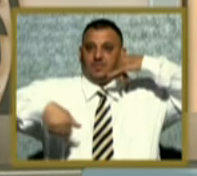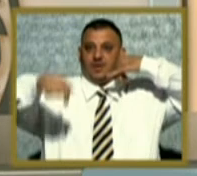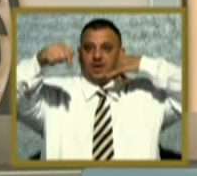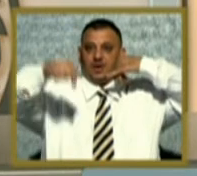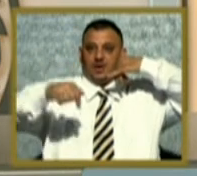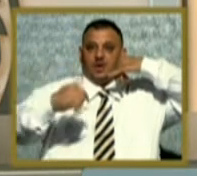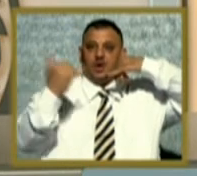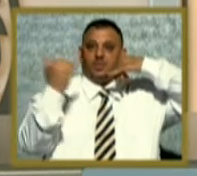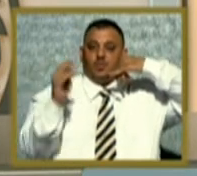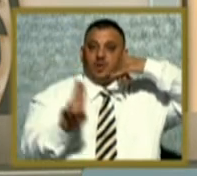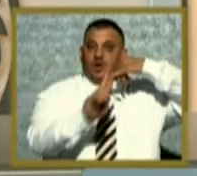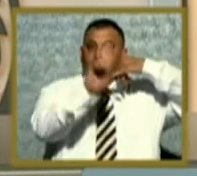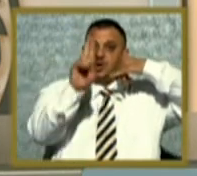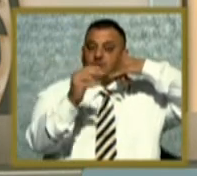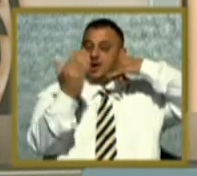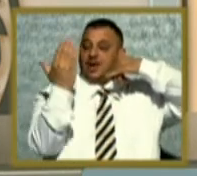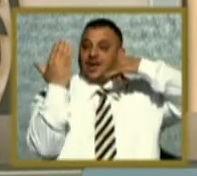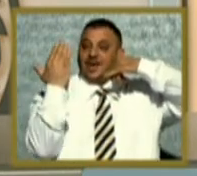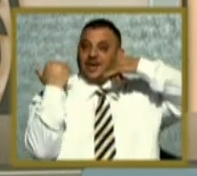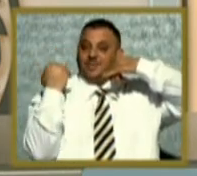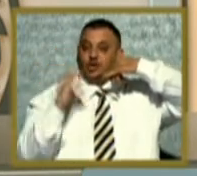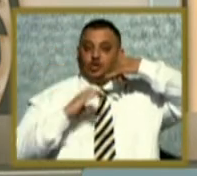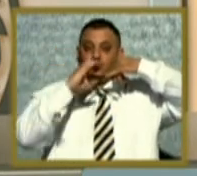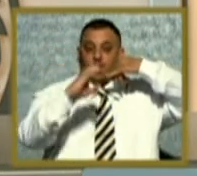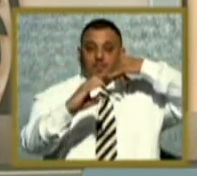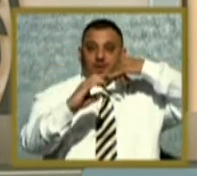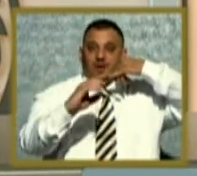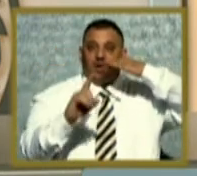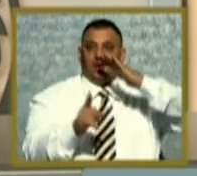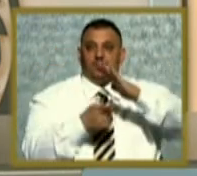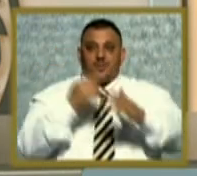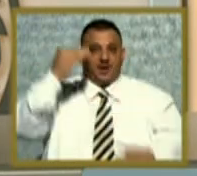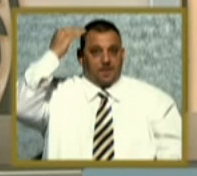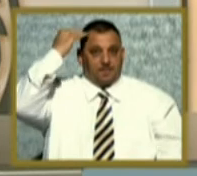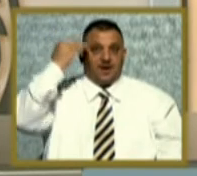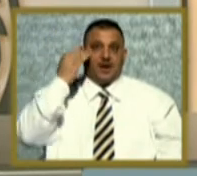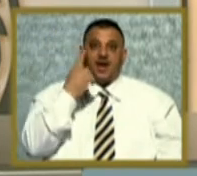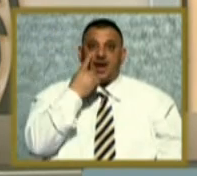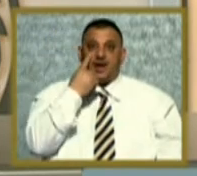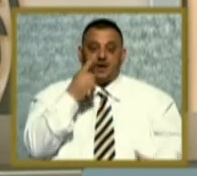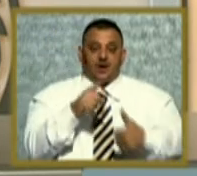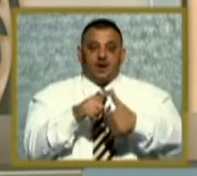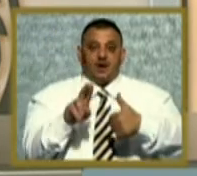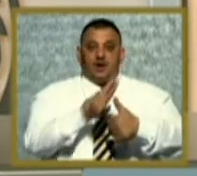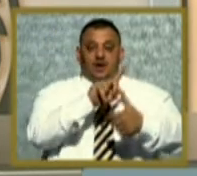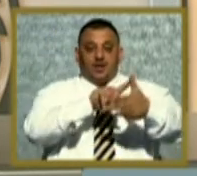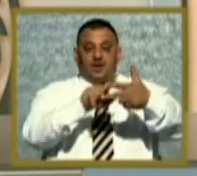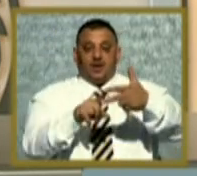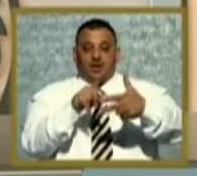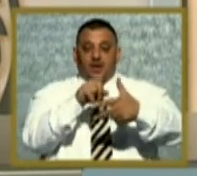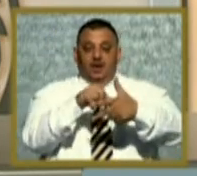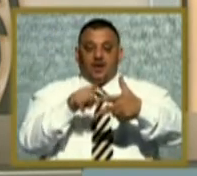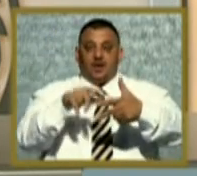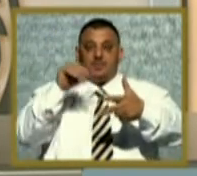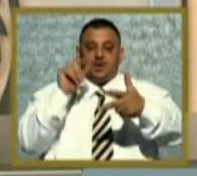فإنني أجيب على ما تبقى من الأسئلة من اللقاء السابق. عندي الأخت أمل من العين سألت 3 أسئلة، أجبنا عن